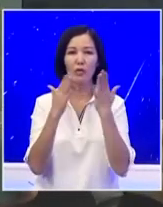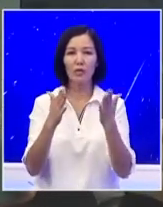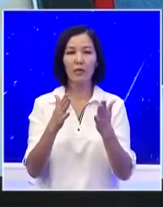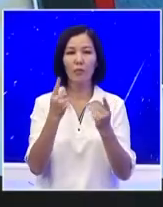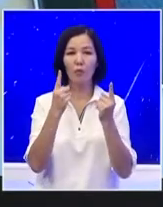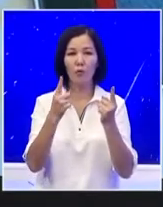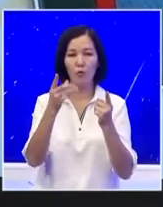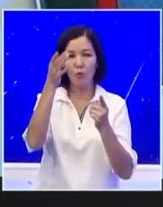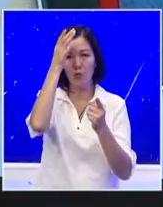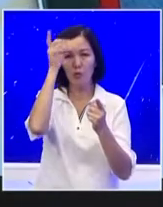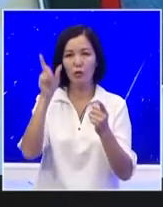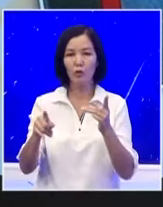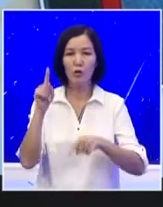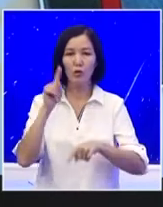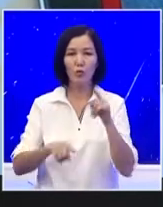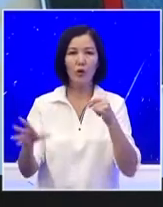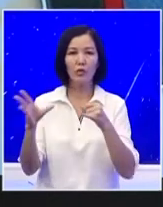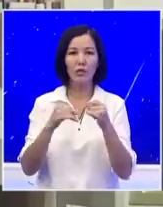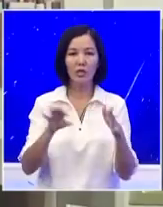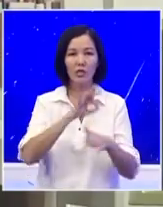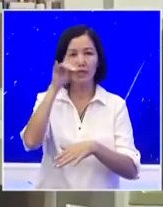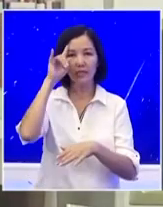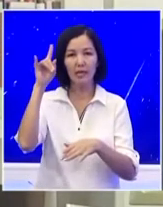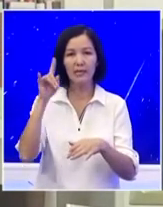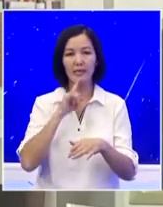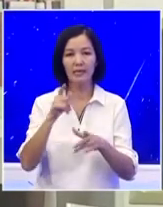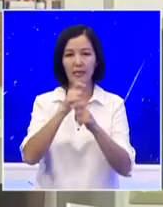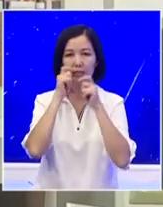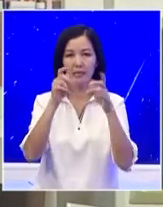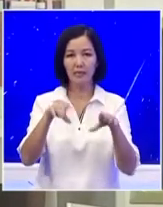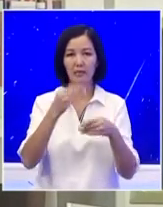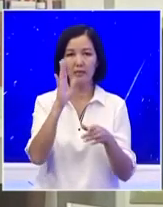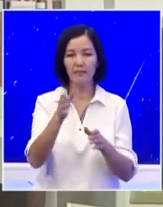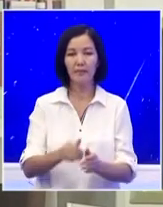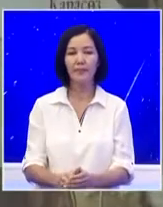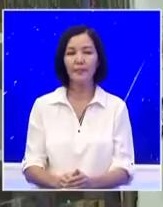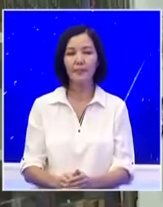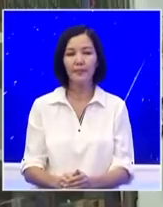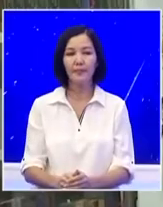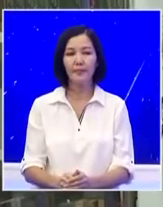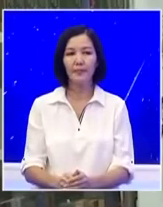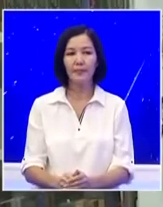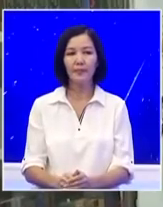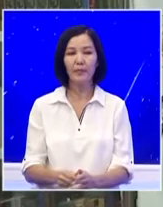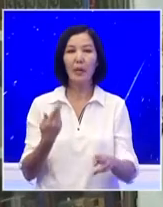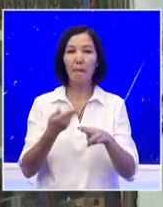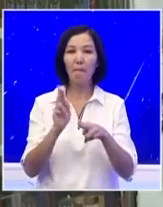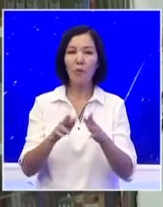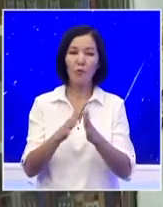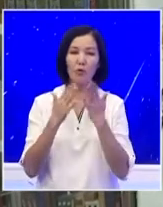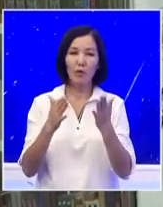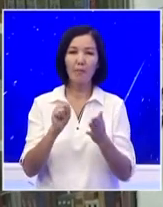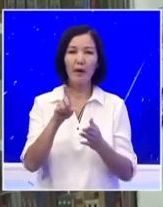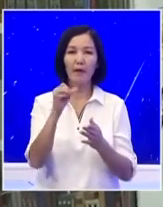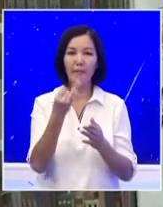данасы ұлы ойшыл туған жер Шығыс Қазақстан өңіріне сый ретінде табысталады. Бұл кітап Абайға